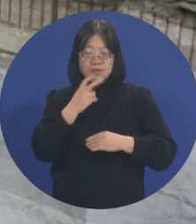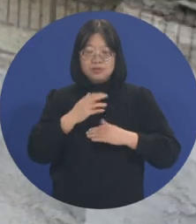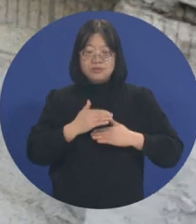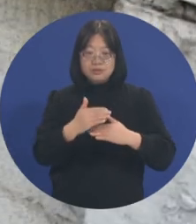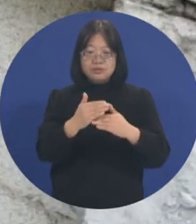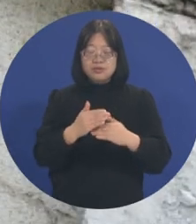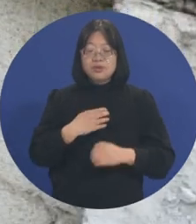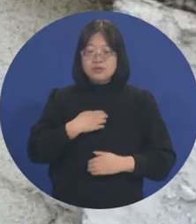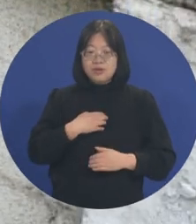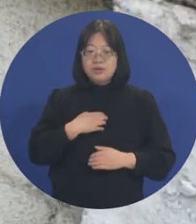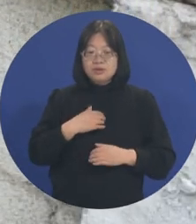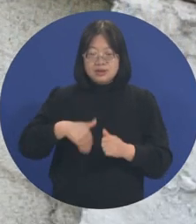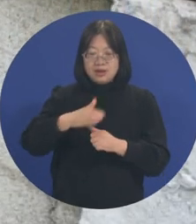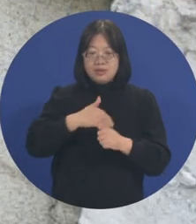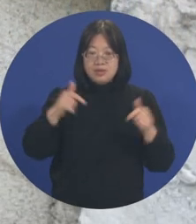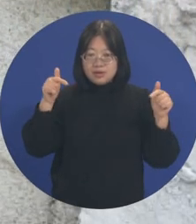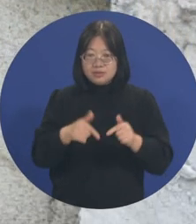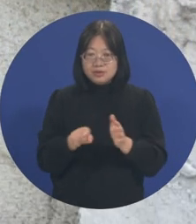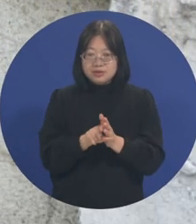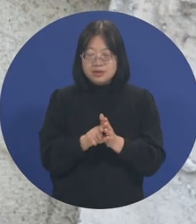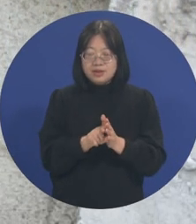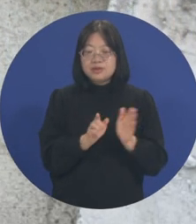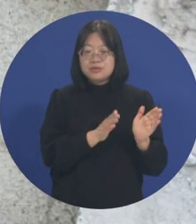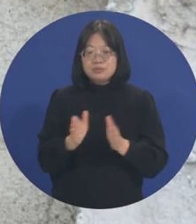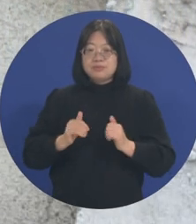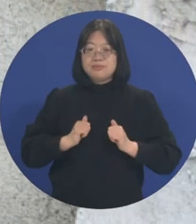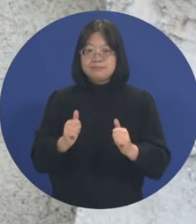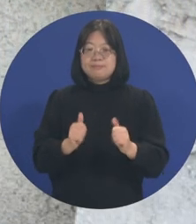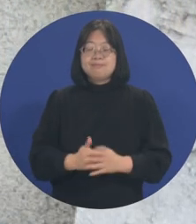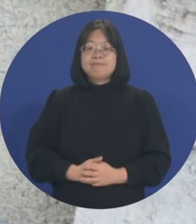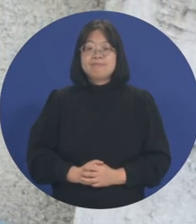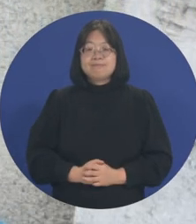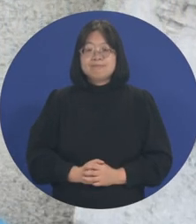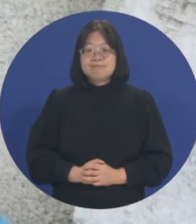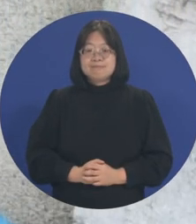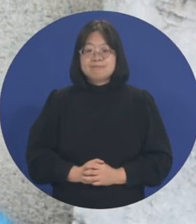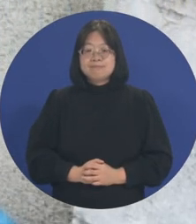있으며 위험요인 해소를 위해 만전을 기하고 있습니다